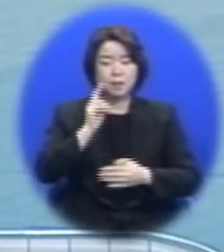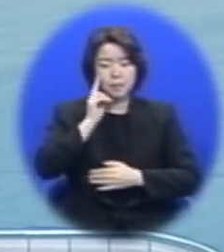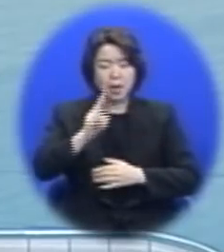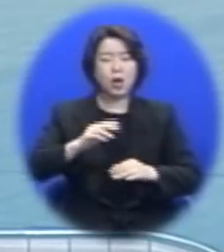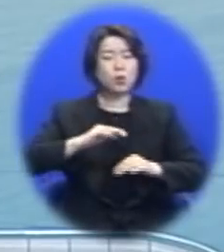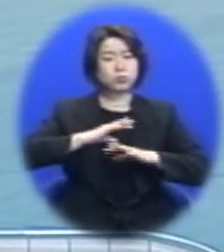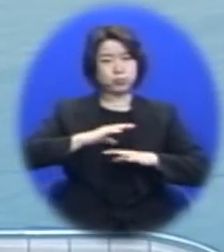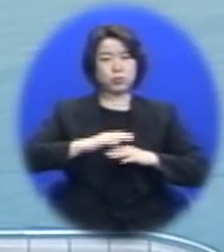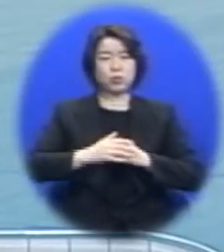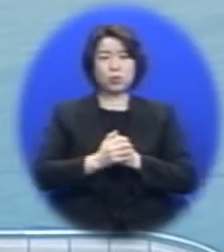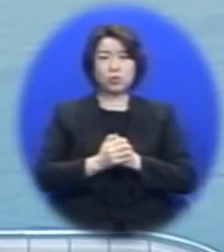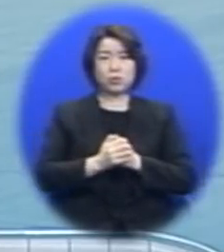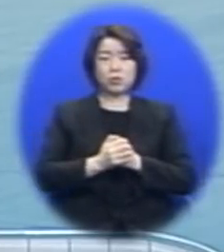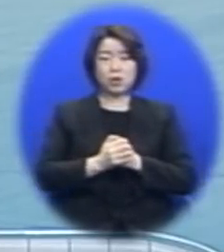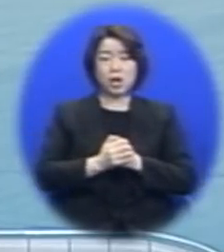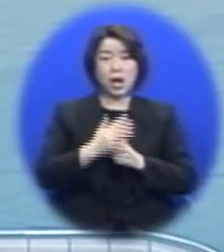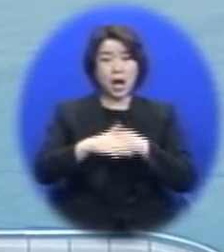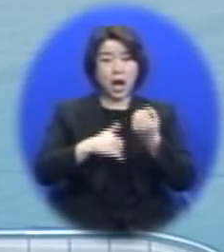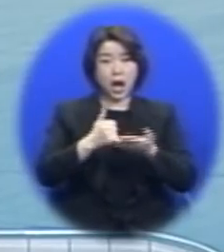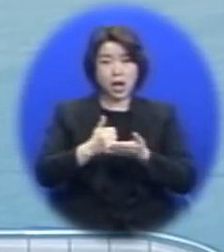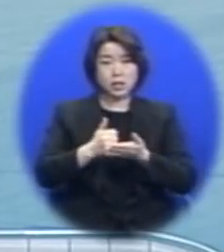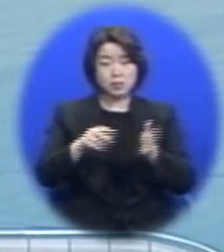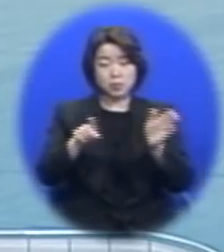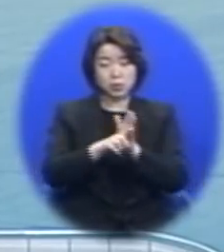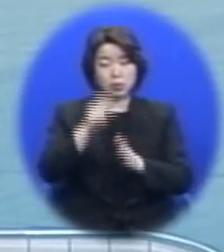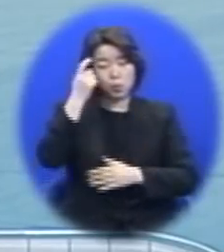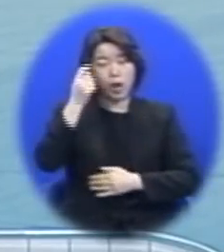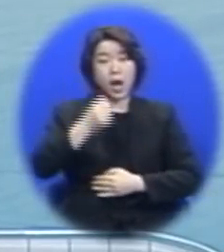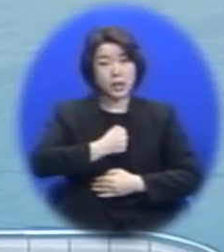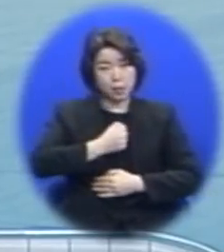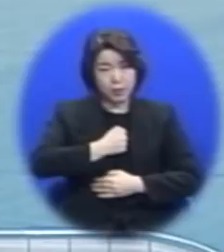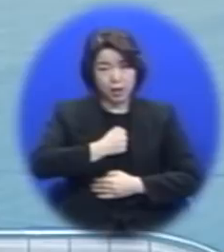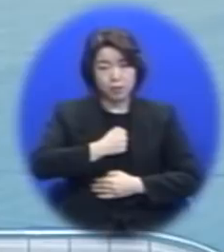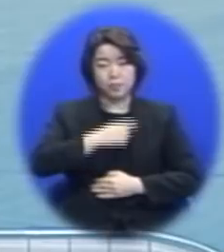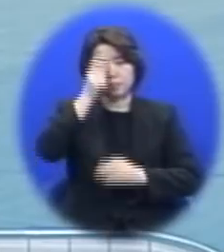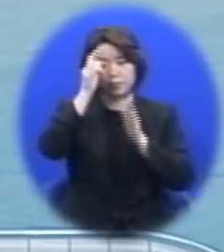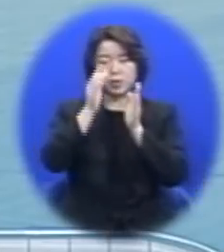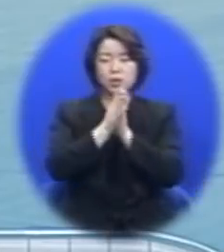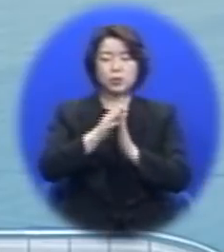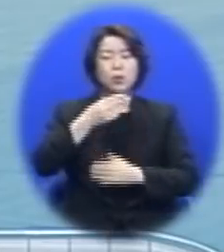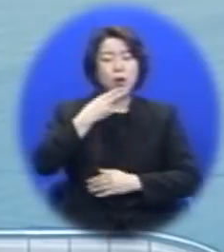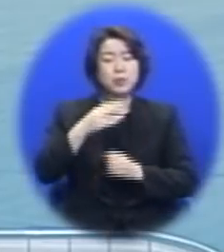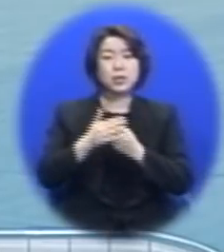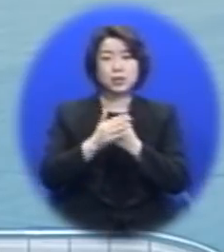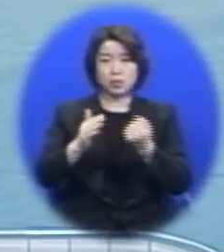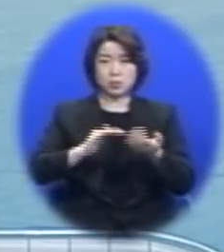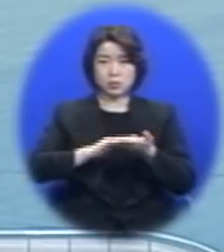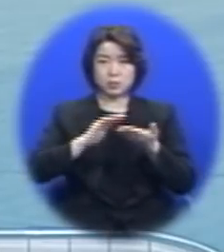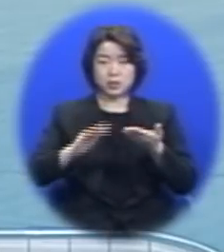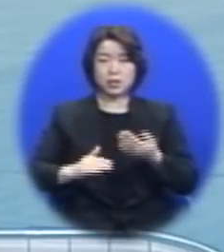왜 하나님을 믿어도 이렇게 답답하지요? 기도가 없어서 그런 거예요.